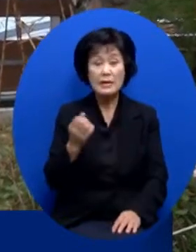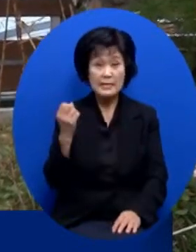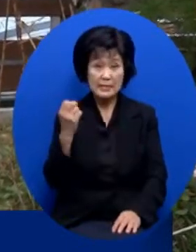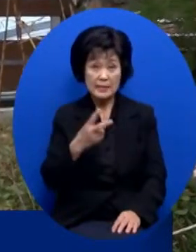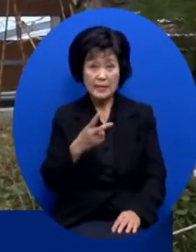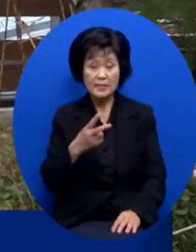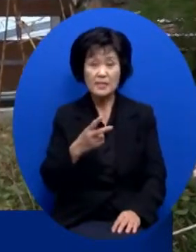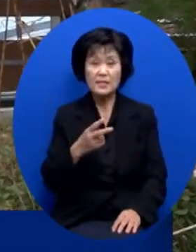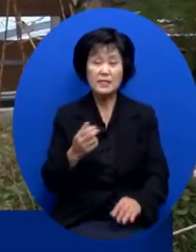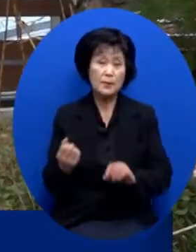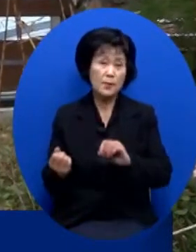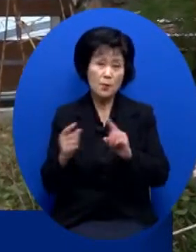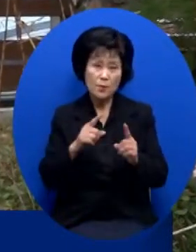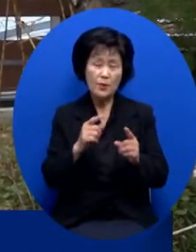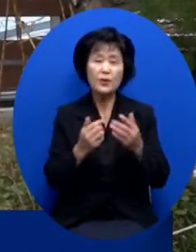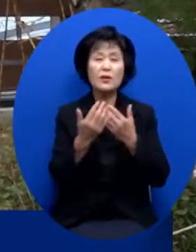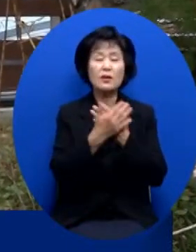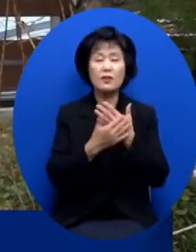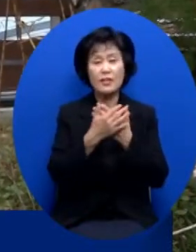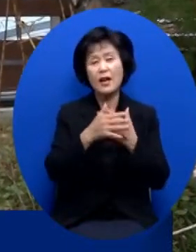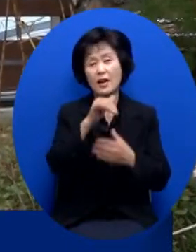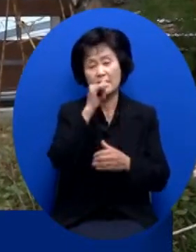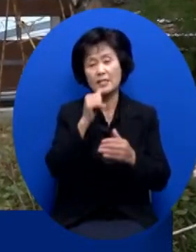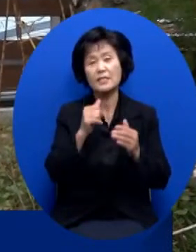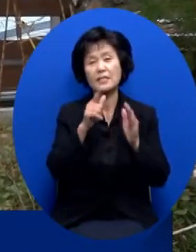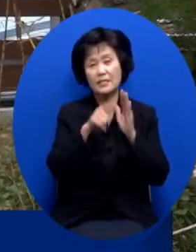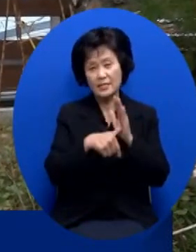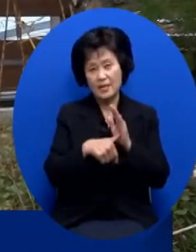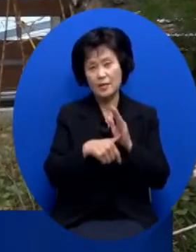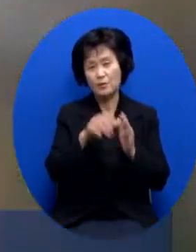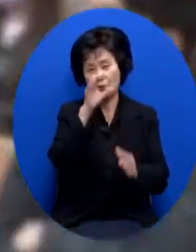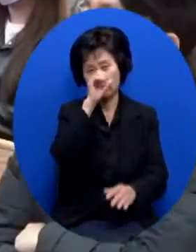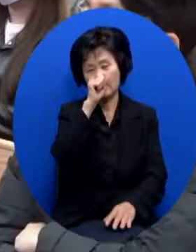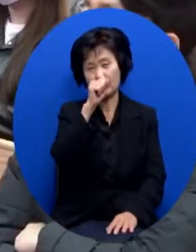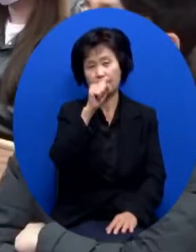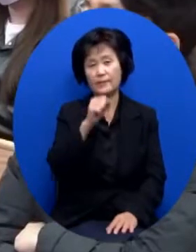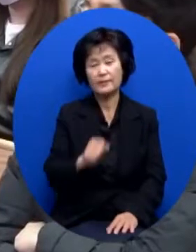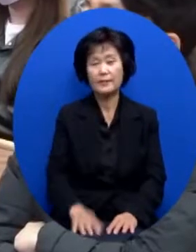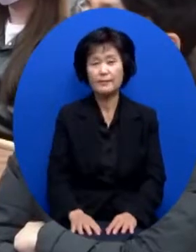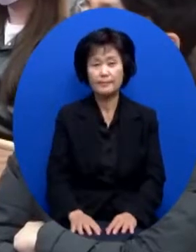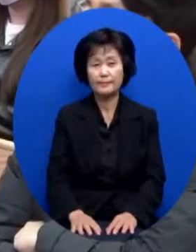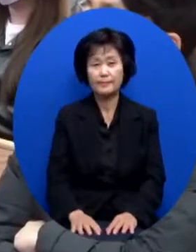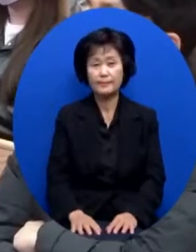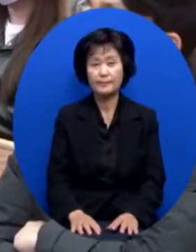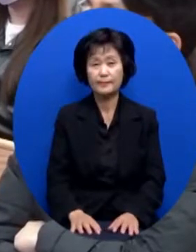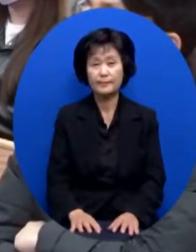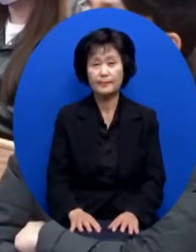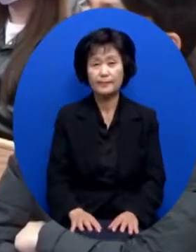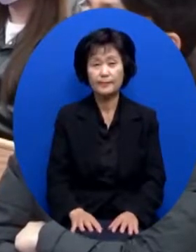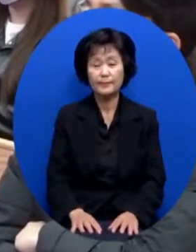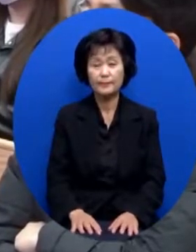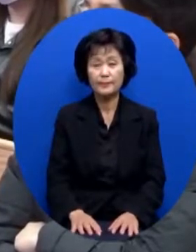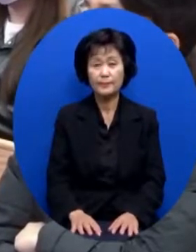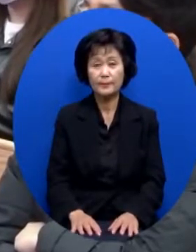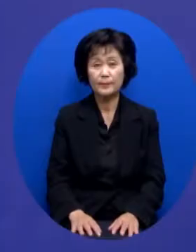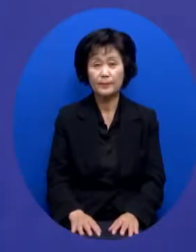한번 소생의 은혜가 있는 그런 시간들이 되면 참 좋겠습니다. CTS 뉴스 최대진입니다.